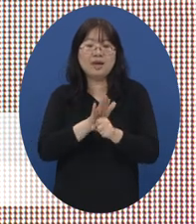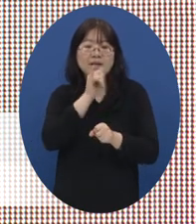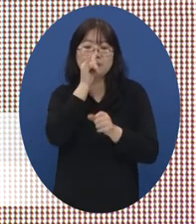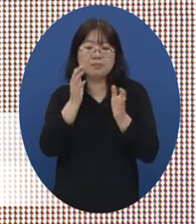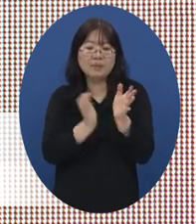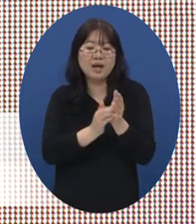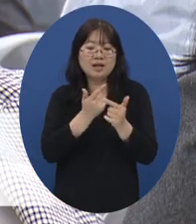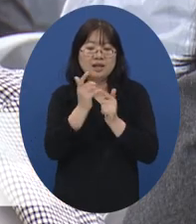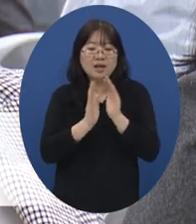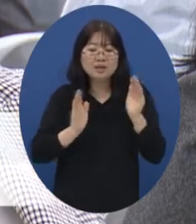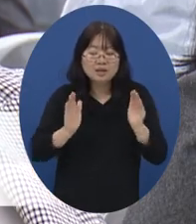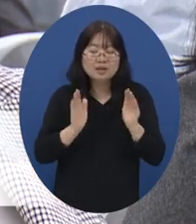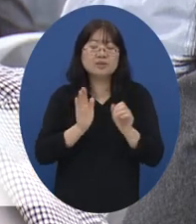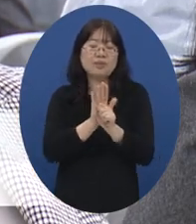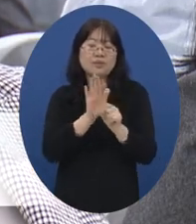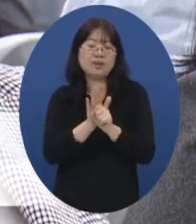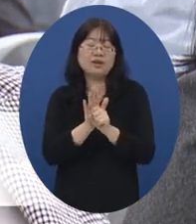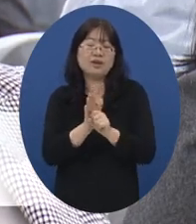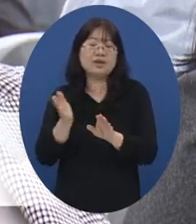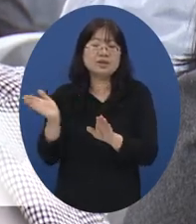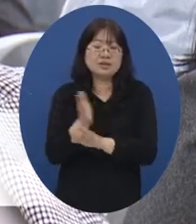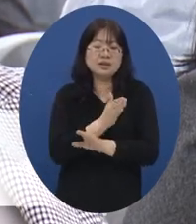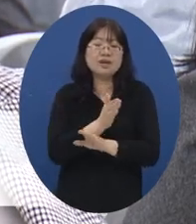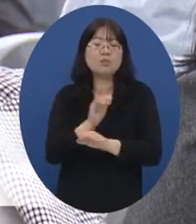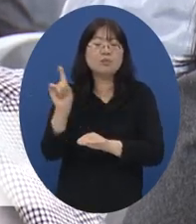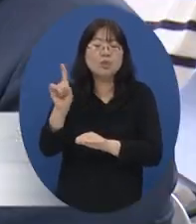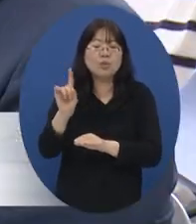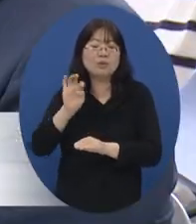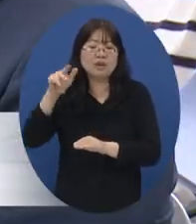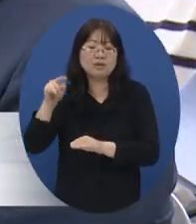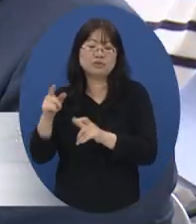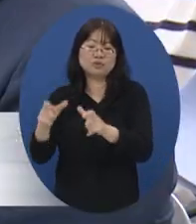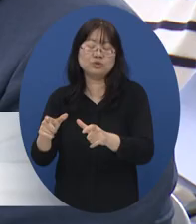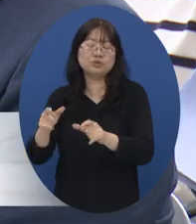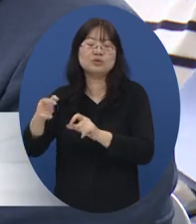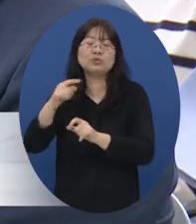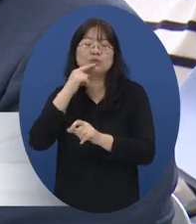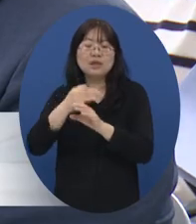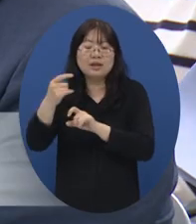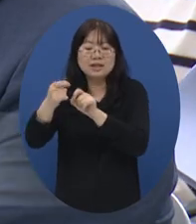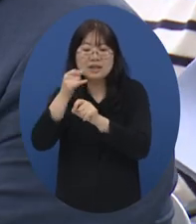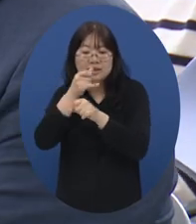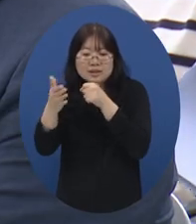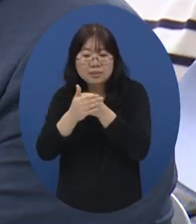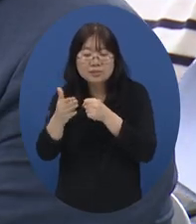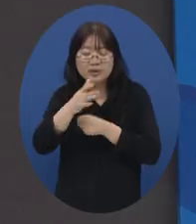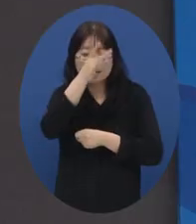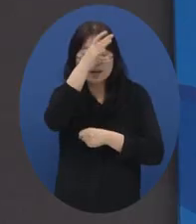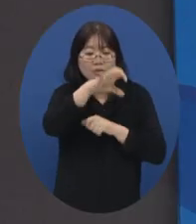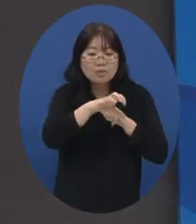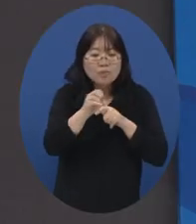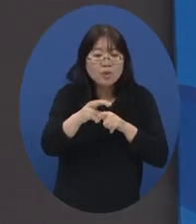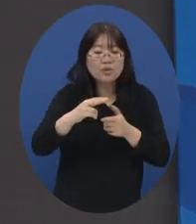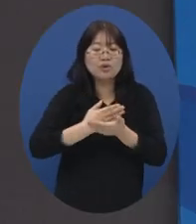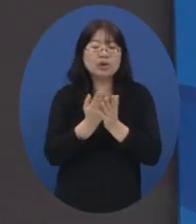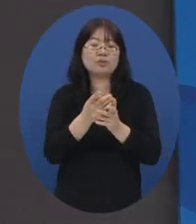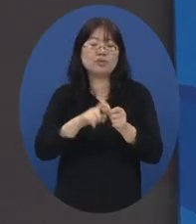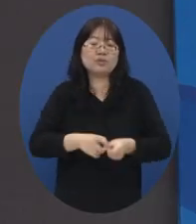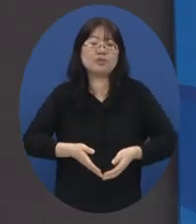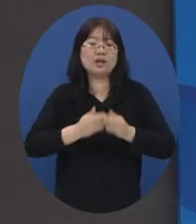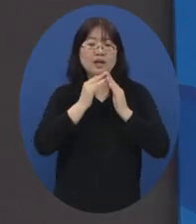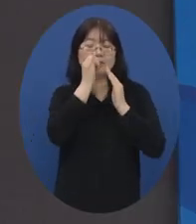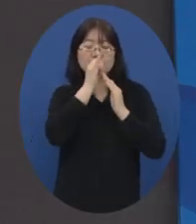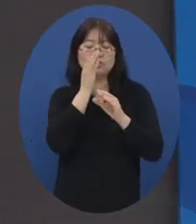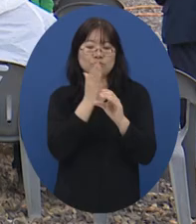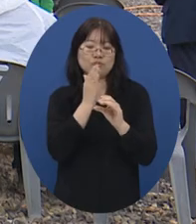는 살림 협력 본격화 에 대비해 북한과 접근이 쉬운 파주시에 조성되고 스마트 양여 장과 관리동 등 다목적 기능이